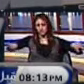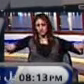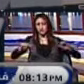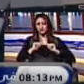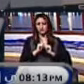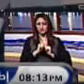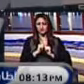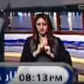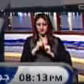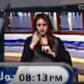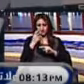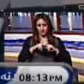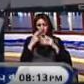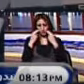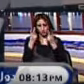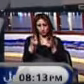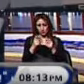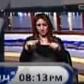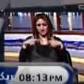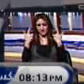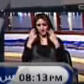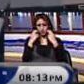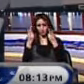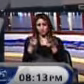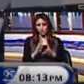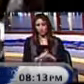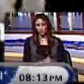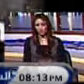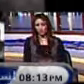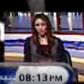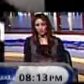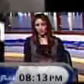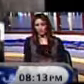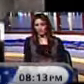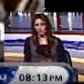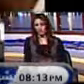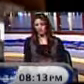خارج القاعة. تعالوا نشوف الفيديو ونرجع تاني.